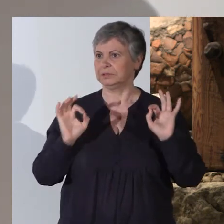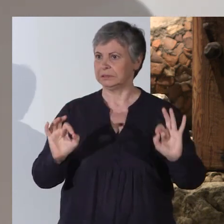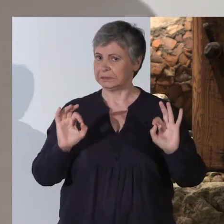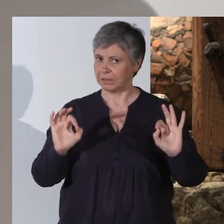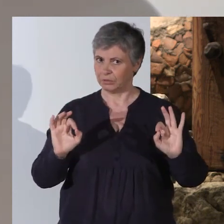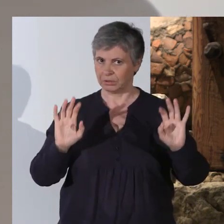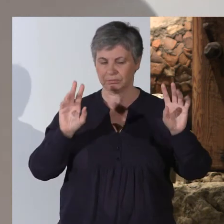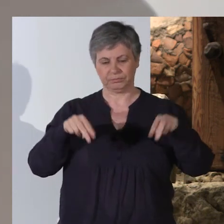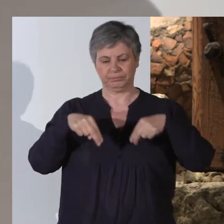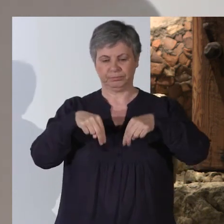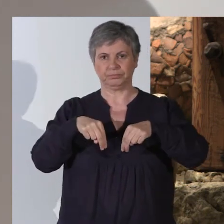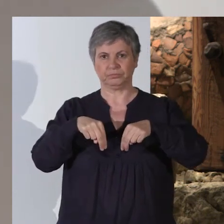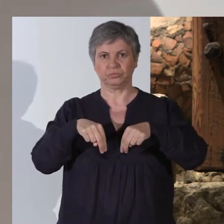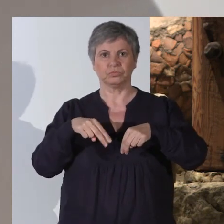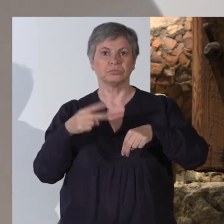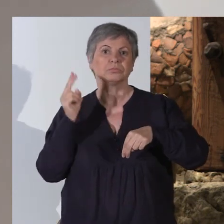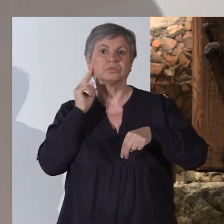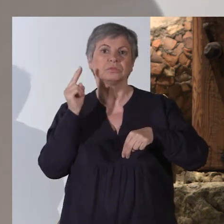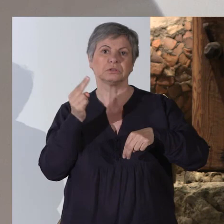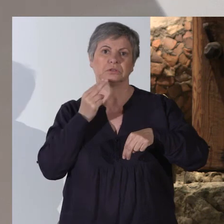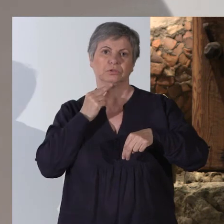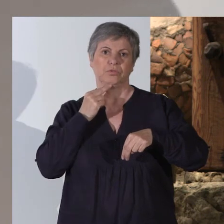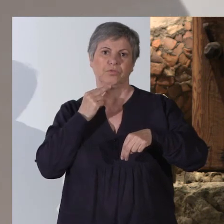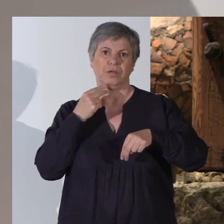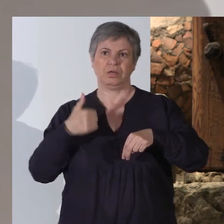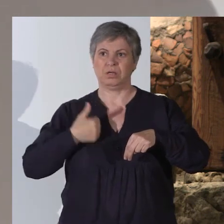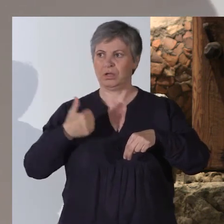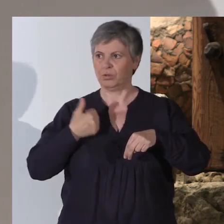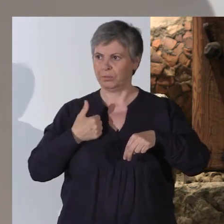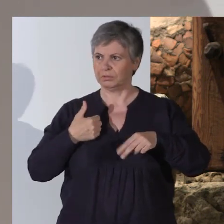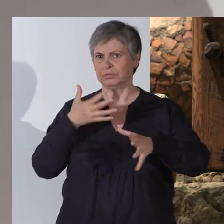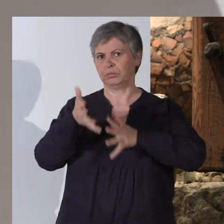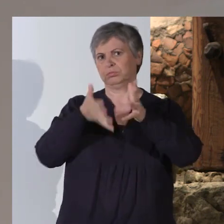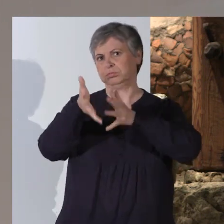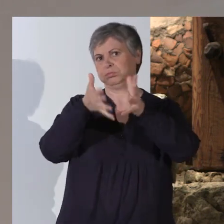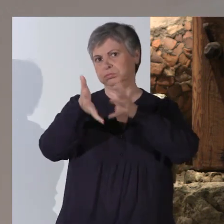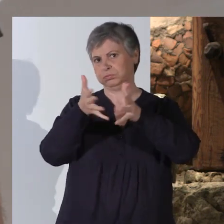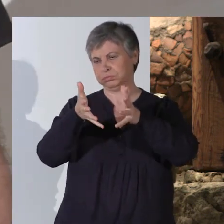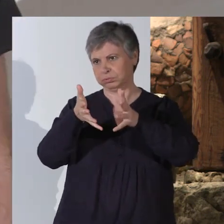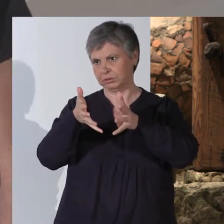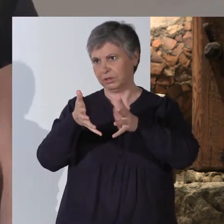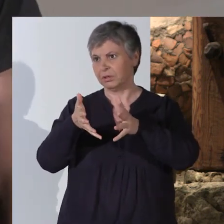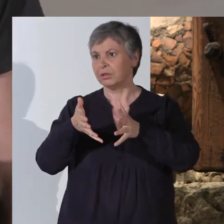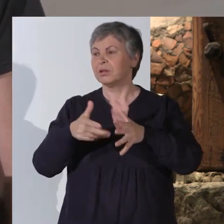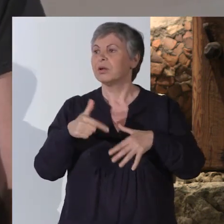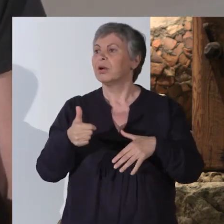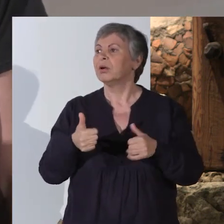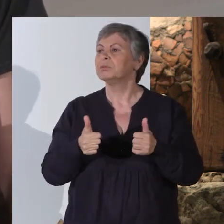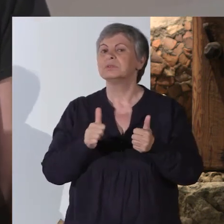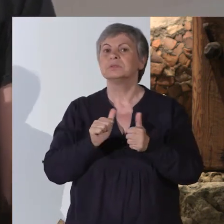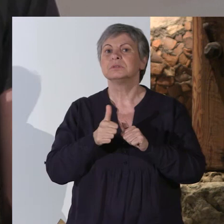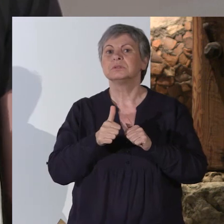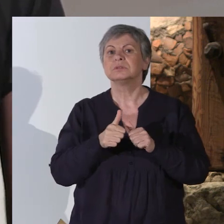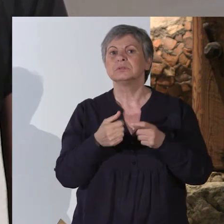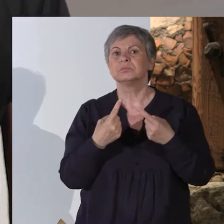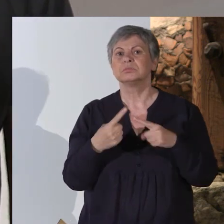σκηνής μόνο κωφοί ηθοποιοί και νοημα ίζου ε το κομενο αυτό αυτομάτως είναι περίεργο για